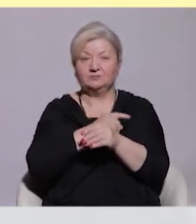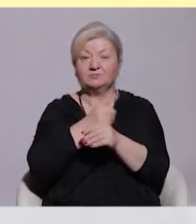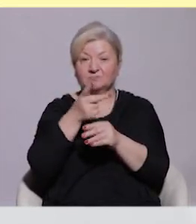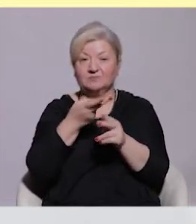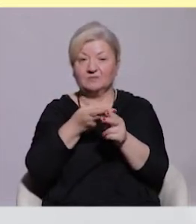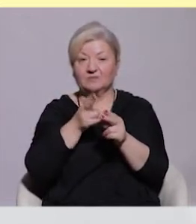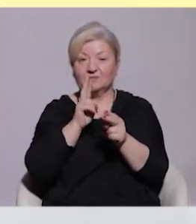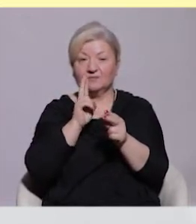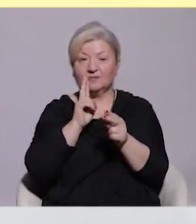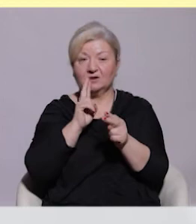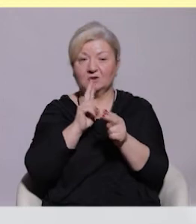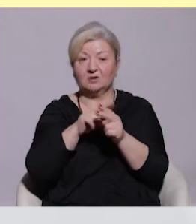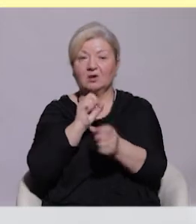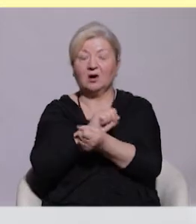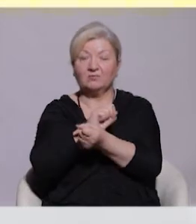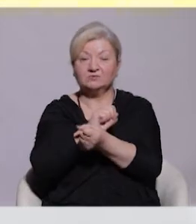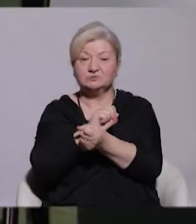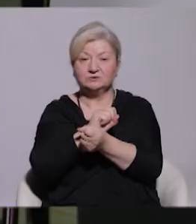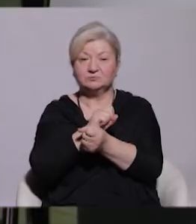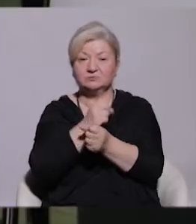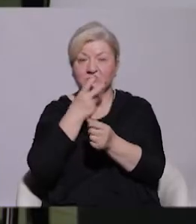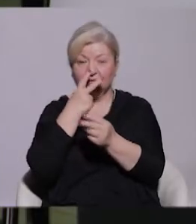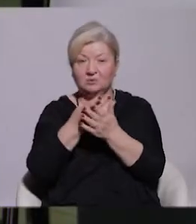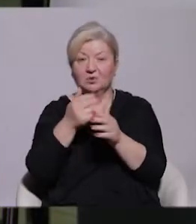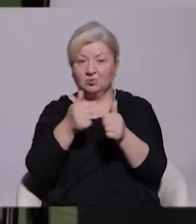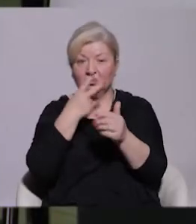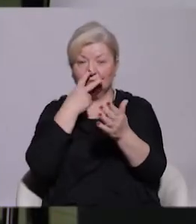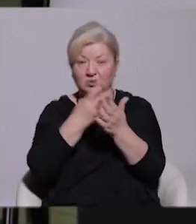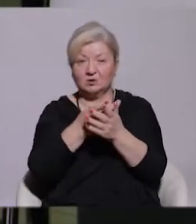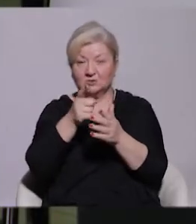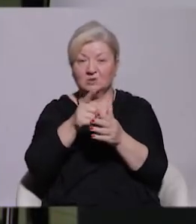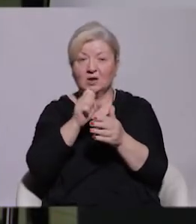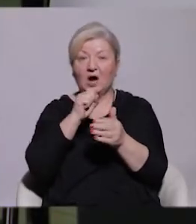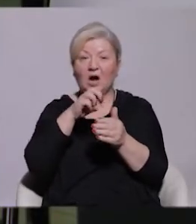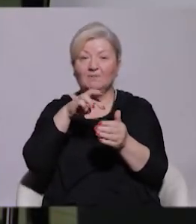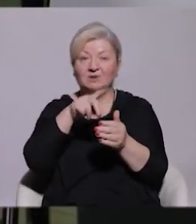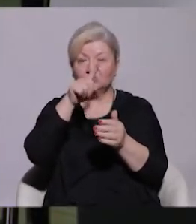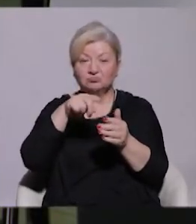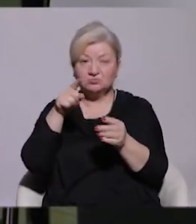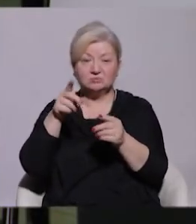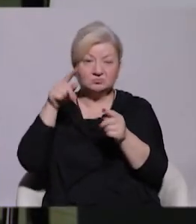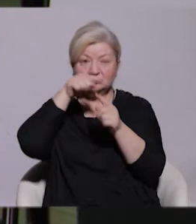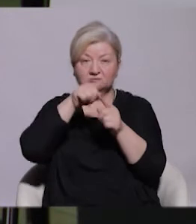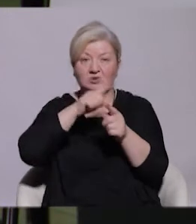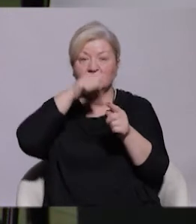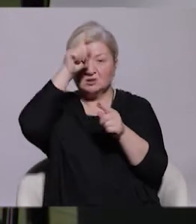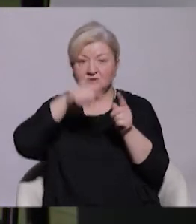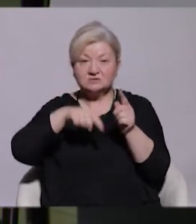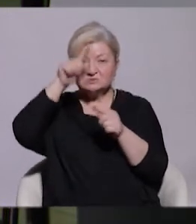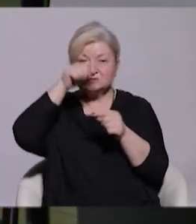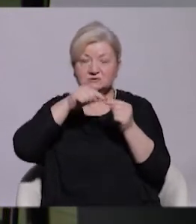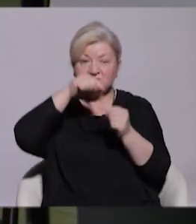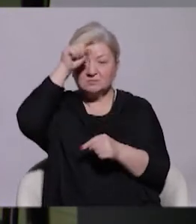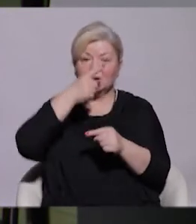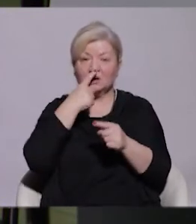ესე იგი, გავაჩერებ მოდი. როგორც ხედავთ, ამპლიტუდაზე ამან არ იმოქმედა, ანუ სიმაღლე ამ ტალღის იგივე დარჩა,